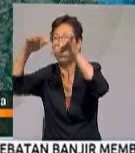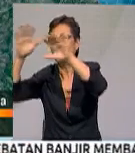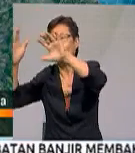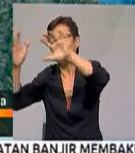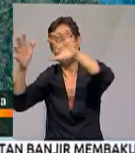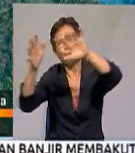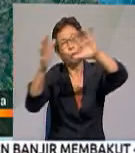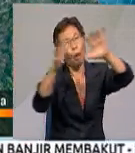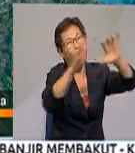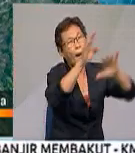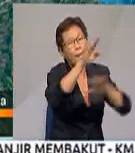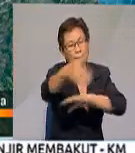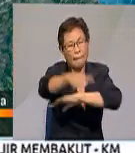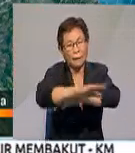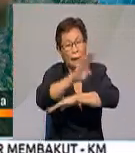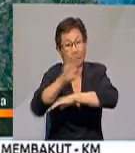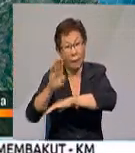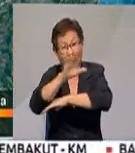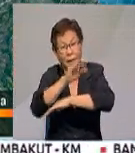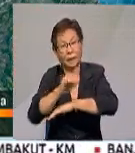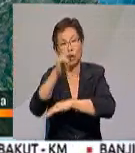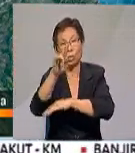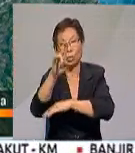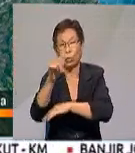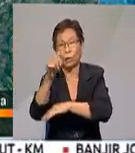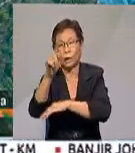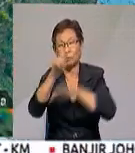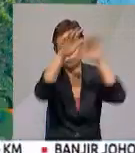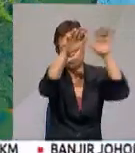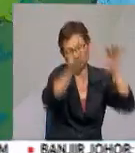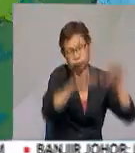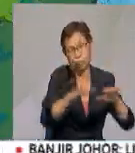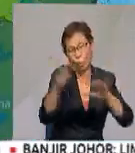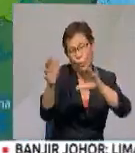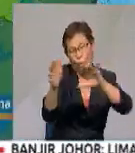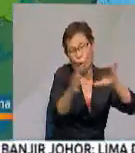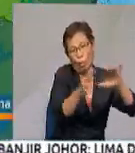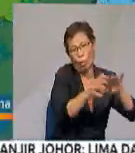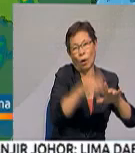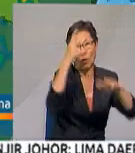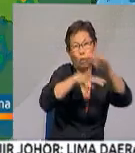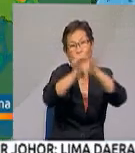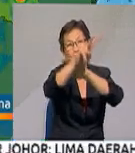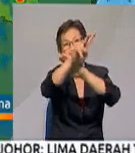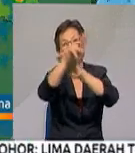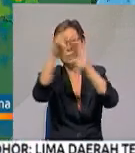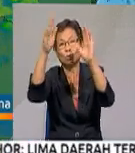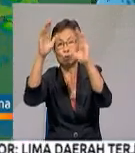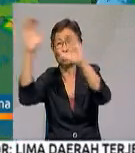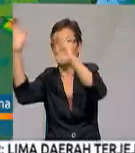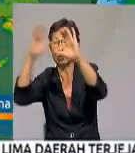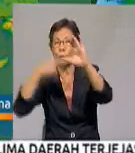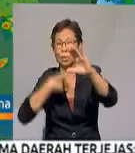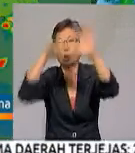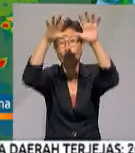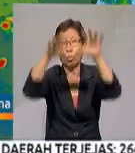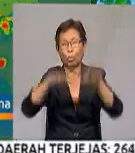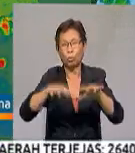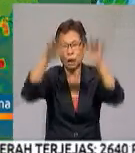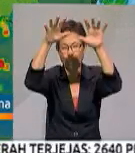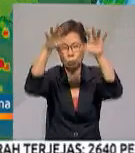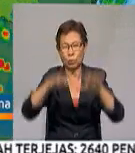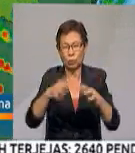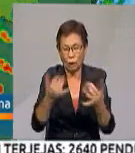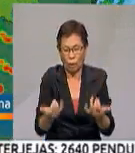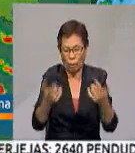iaitu Pantai Barat dan juga Kudat. Bagi model ramalan cuaca pula, kami dapati hujan yang